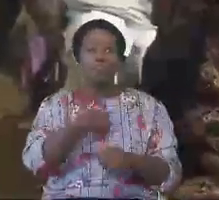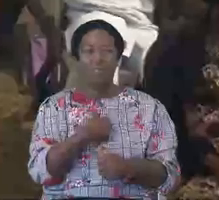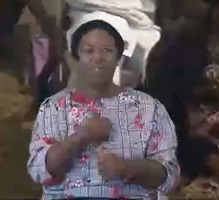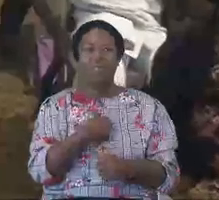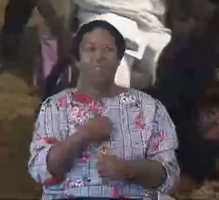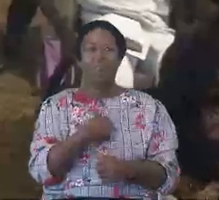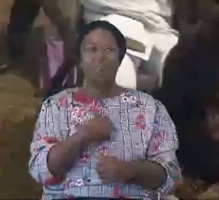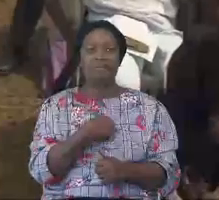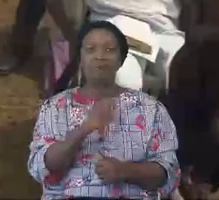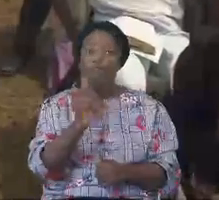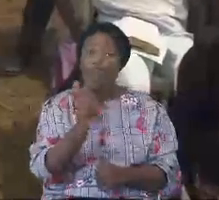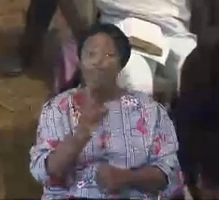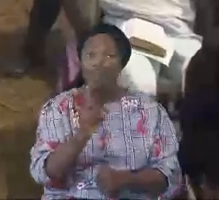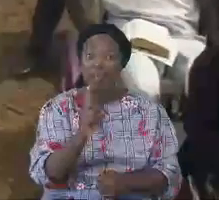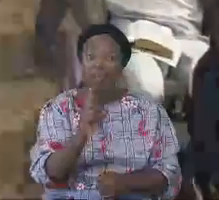tu seras